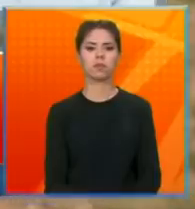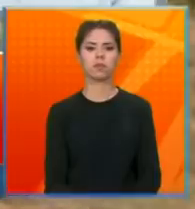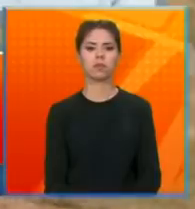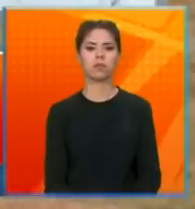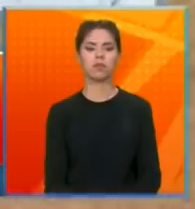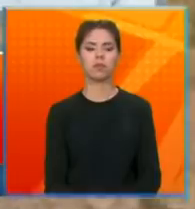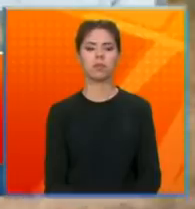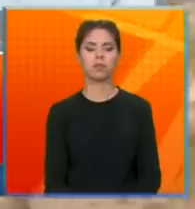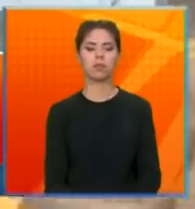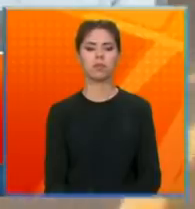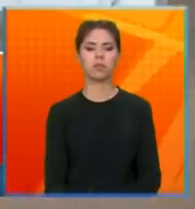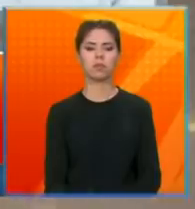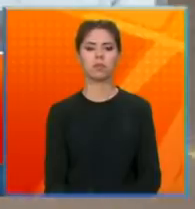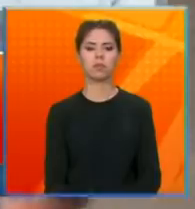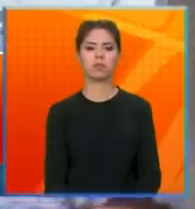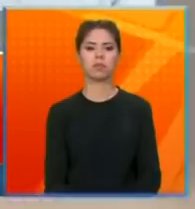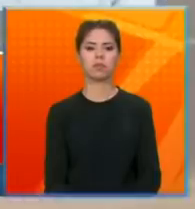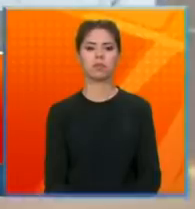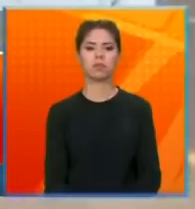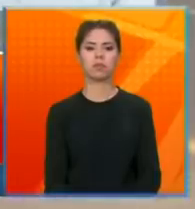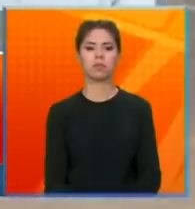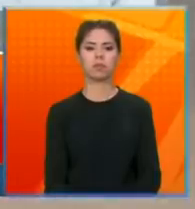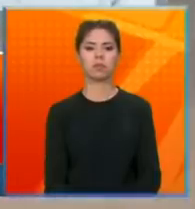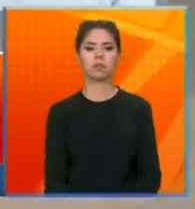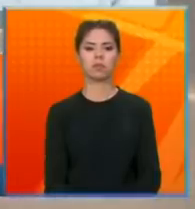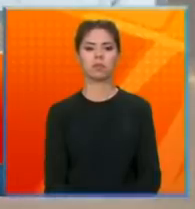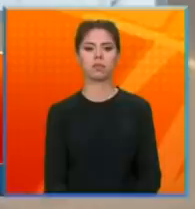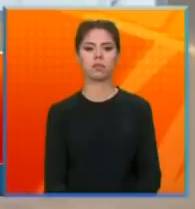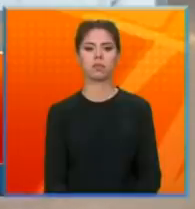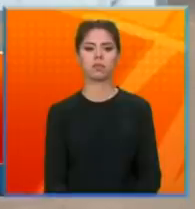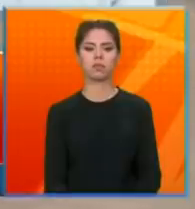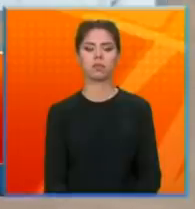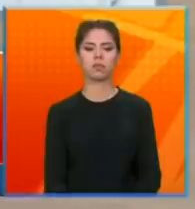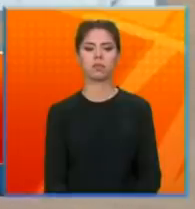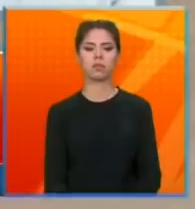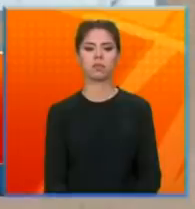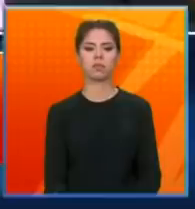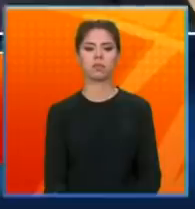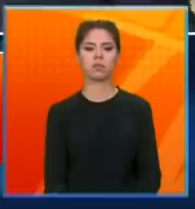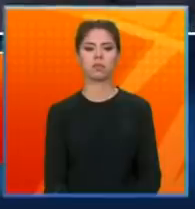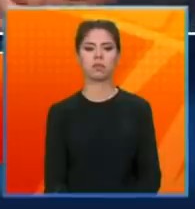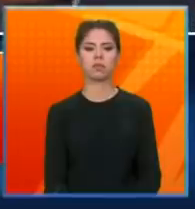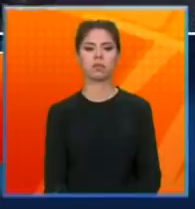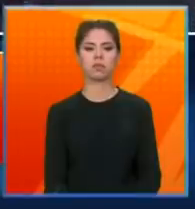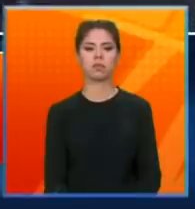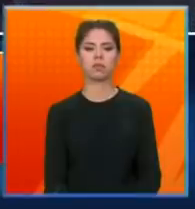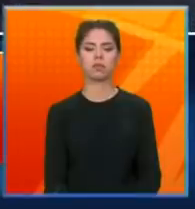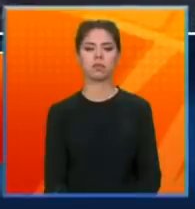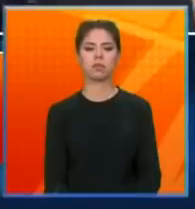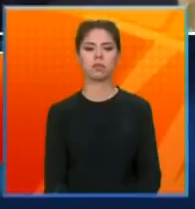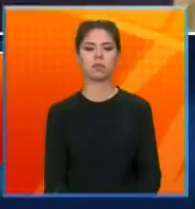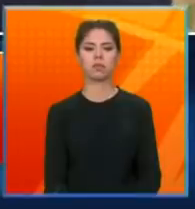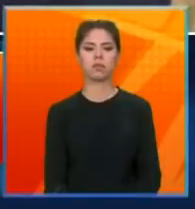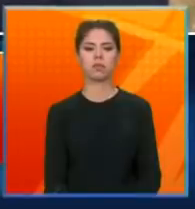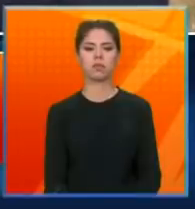Tahminimizce 150 km hızın üstünde Sait'e çarptı. Sait'i kanlar içinde yerde görünce arabasına bindi. Eğer o canı benim